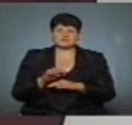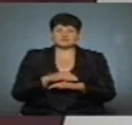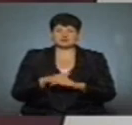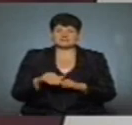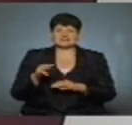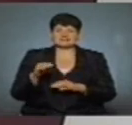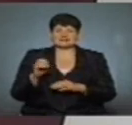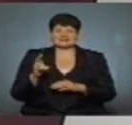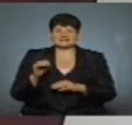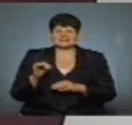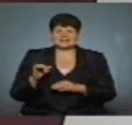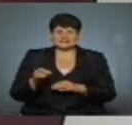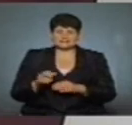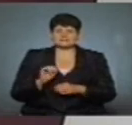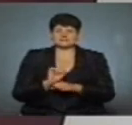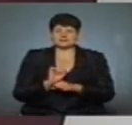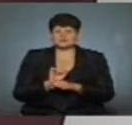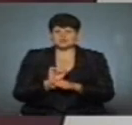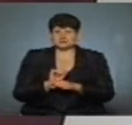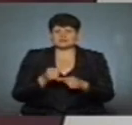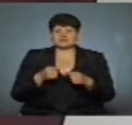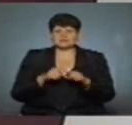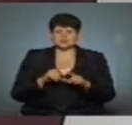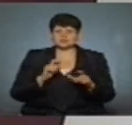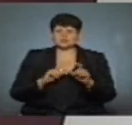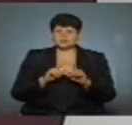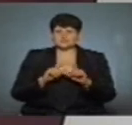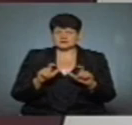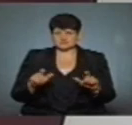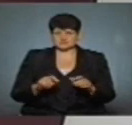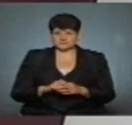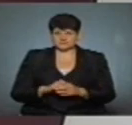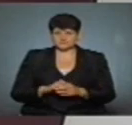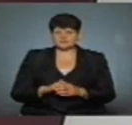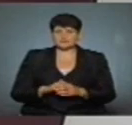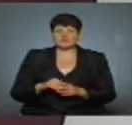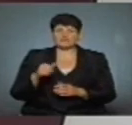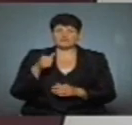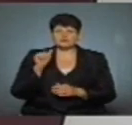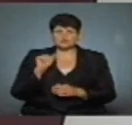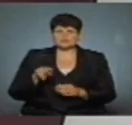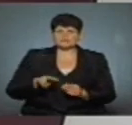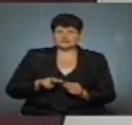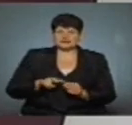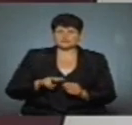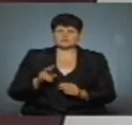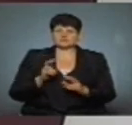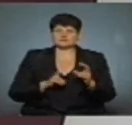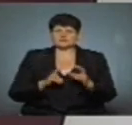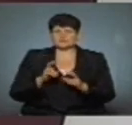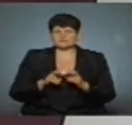Текстильна від зупинки біля навчального корпусу технічного університету, каже Мар'яна Зварич. Нагадаю, вчора директор комунального